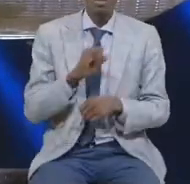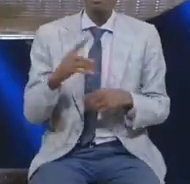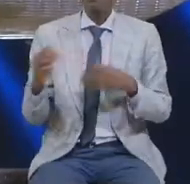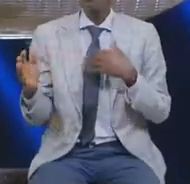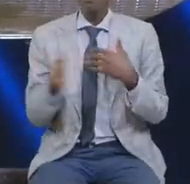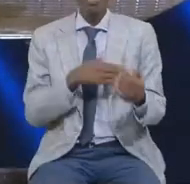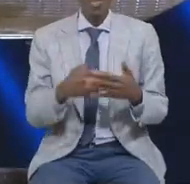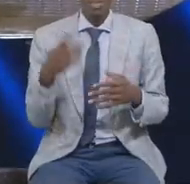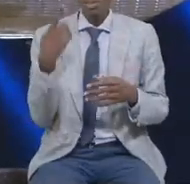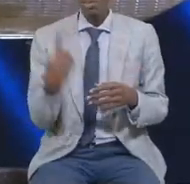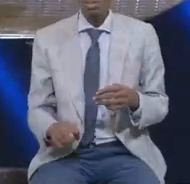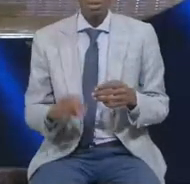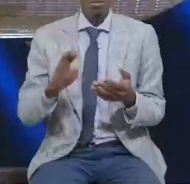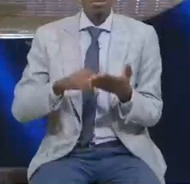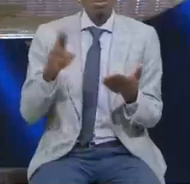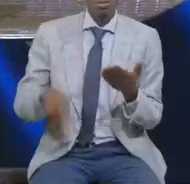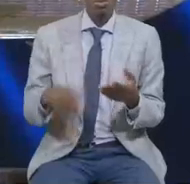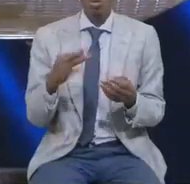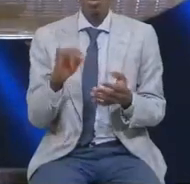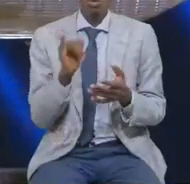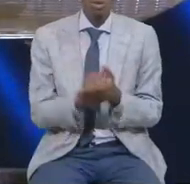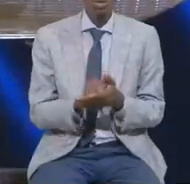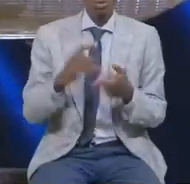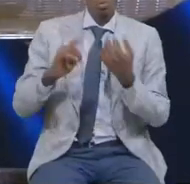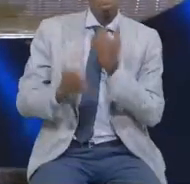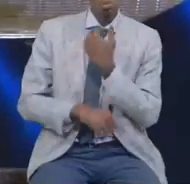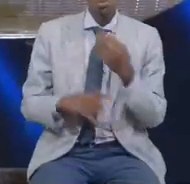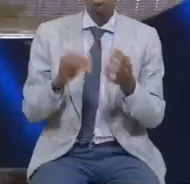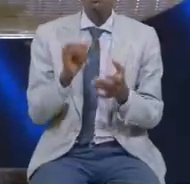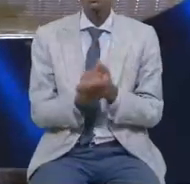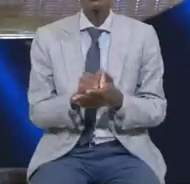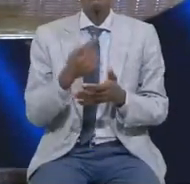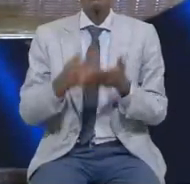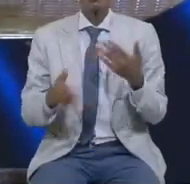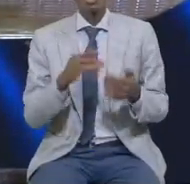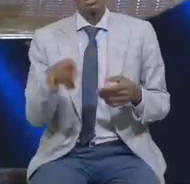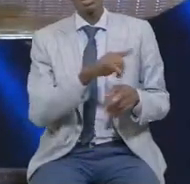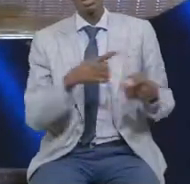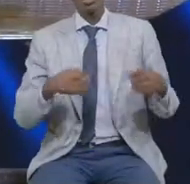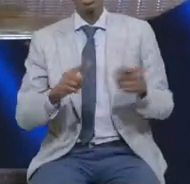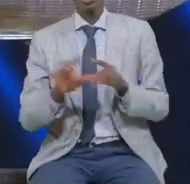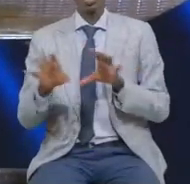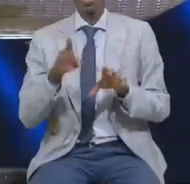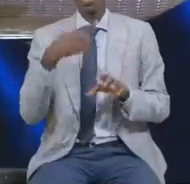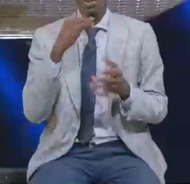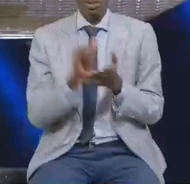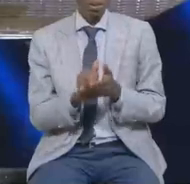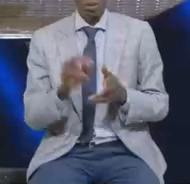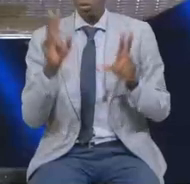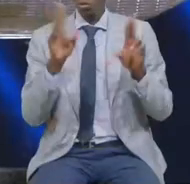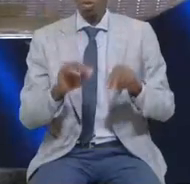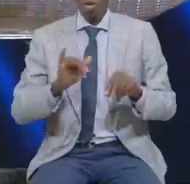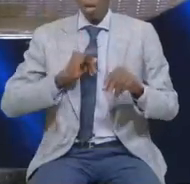la conséquence de ce que les gens essaient de faire, tu dis que voici ici où je me trouve, je trace la